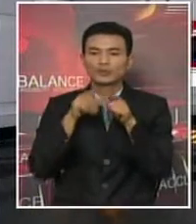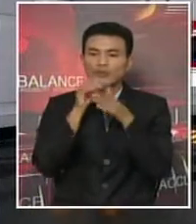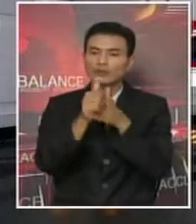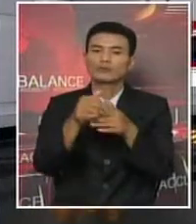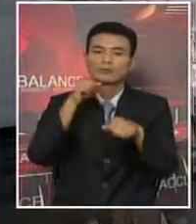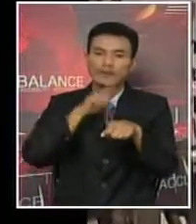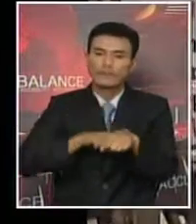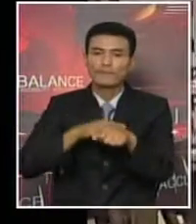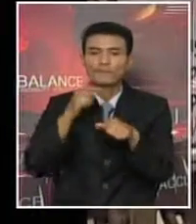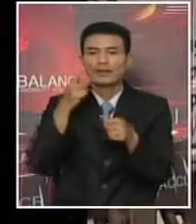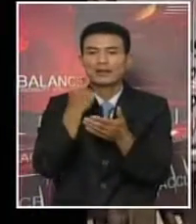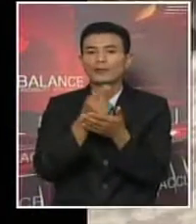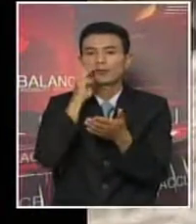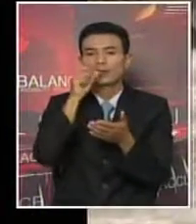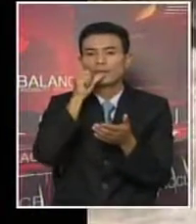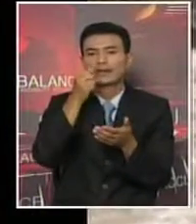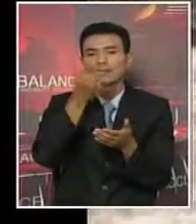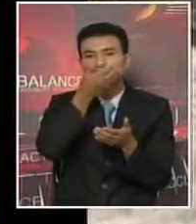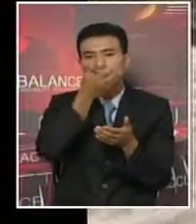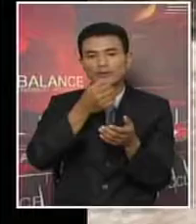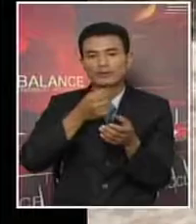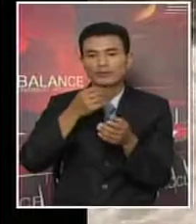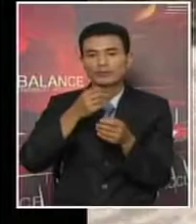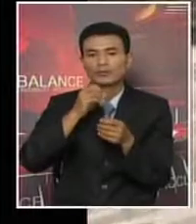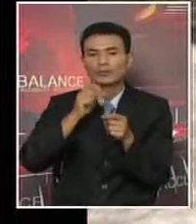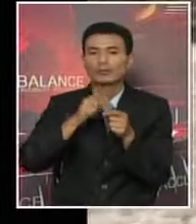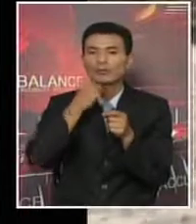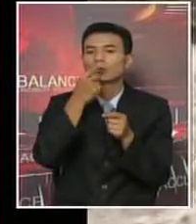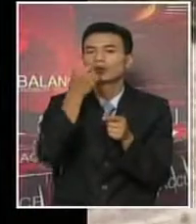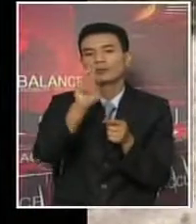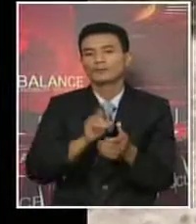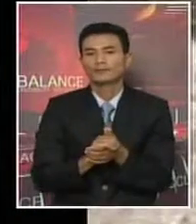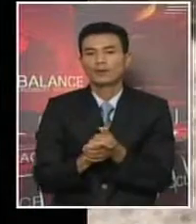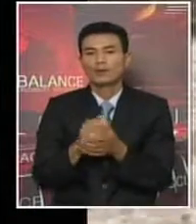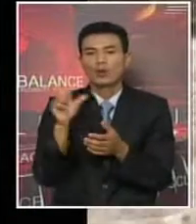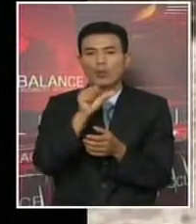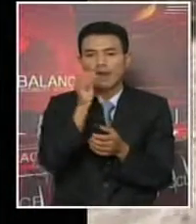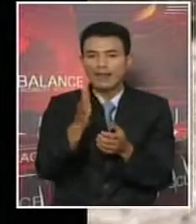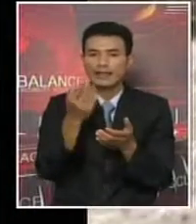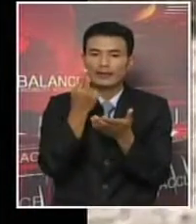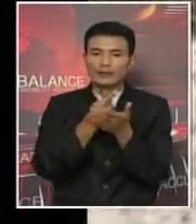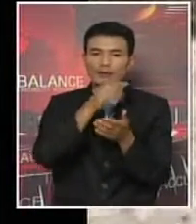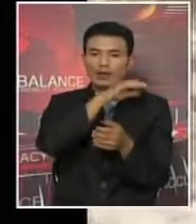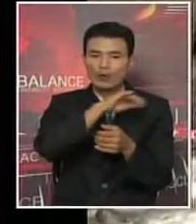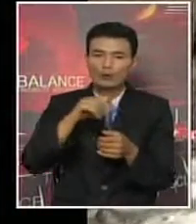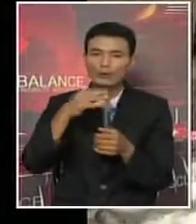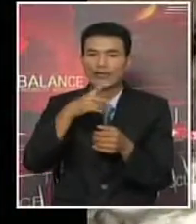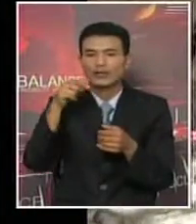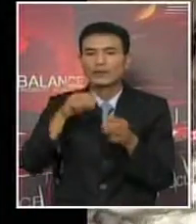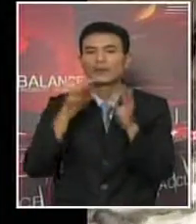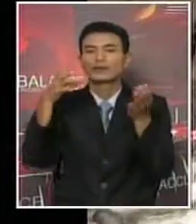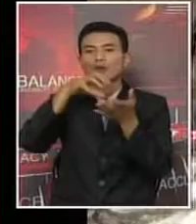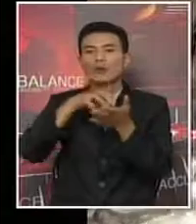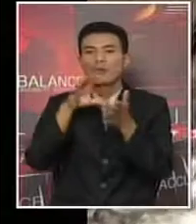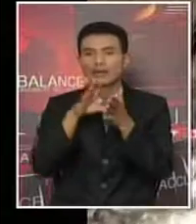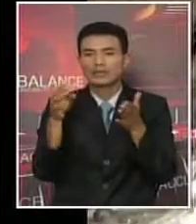पालामा मेलम्चीको पानी काठमाडौँवासीले वितरण गर्ने बताउनुभयो। उहाँले मेलम्चीको पानी काठमाडौँ ल्याउनका लागि अहिले विभिन्न